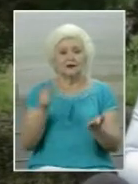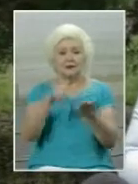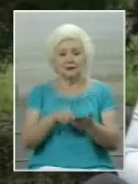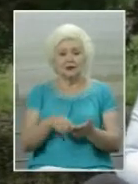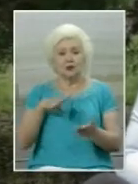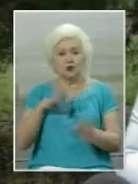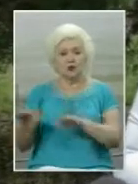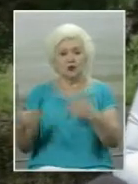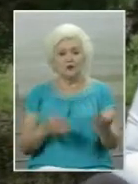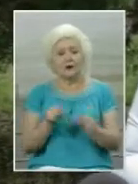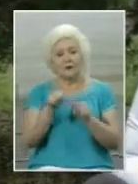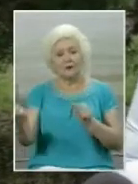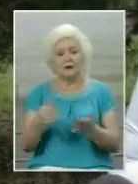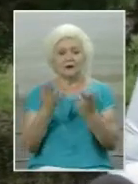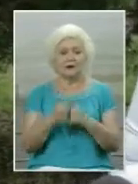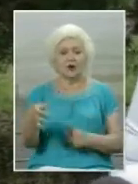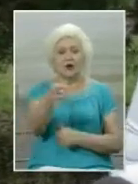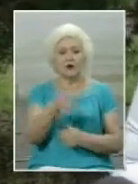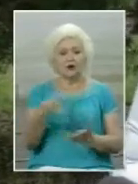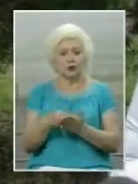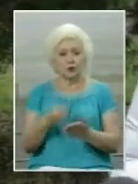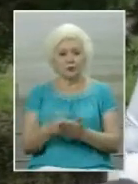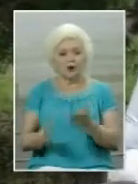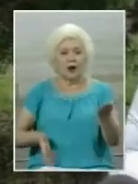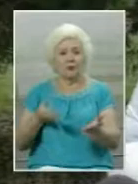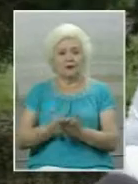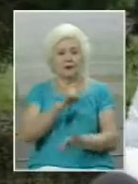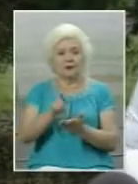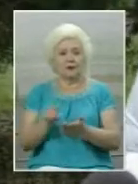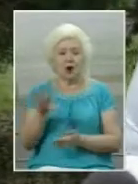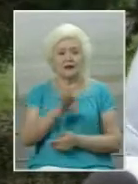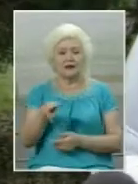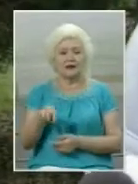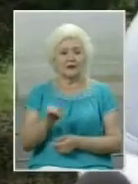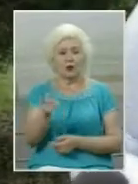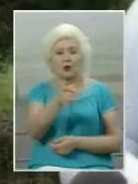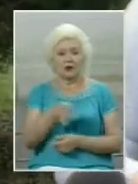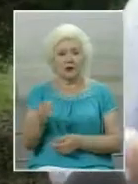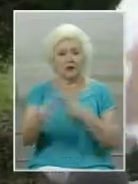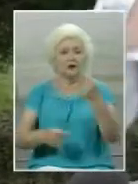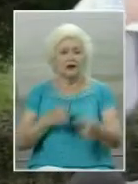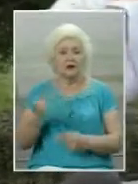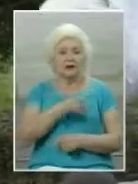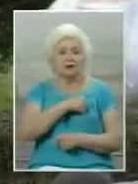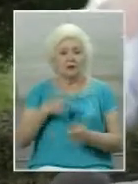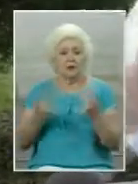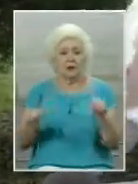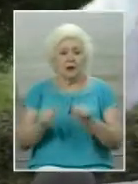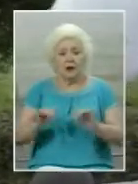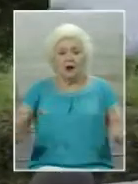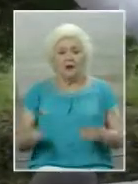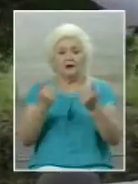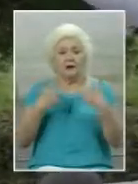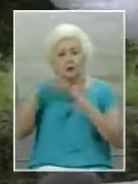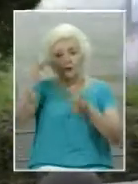були виділені виключно за рахунок районного бюджету, тобто платники податків Олешківського району через депутатський корпус підтримали